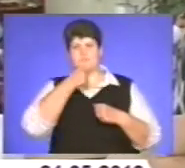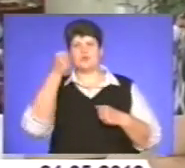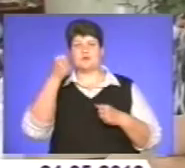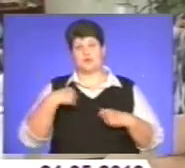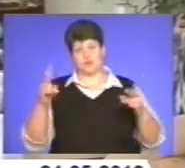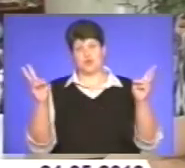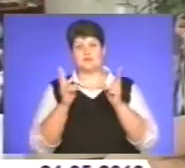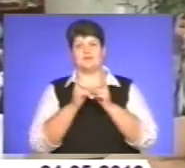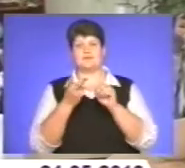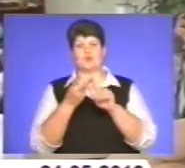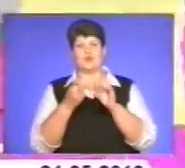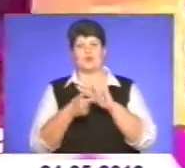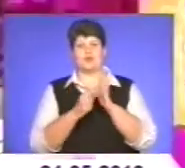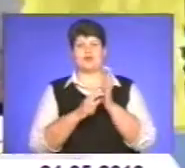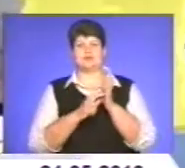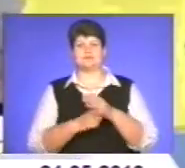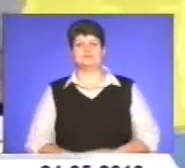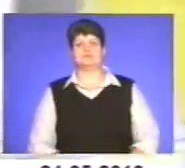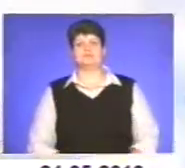вами зустрінемося в 2 класі.